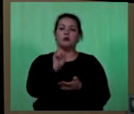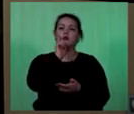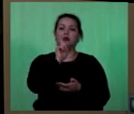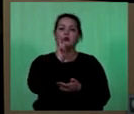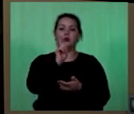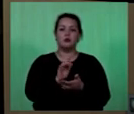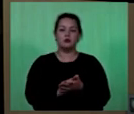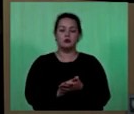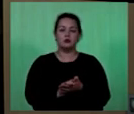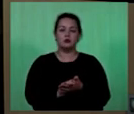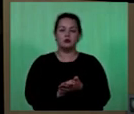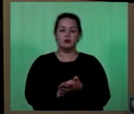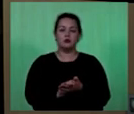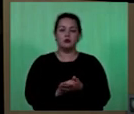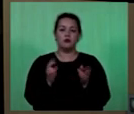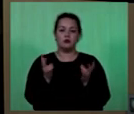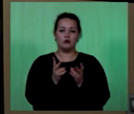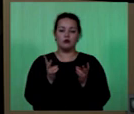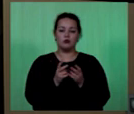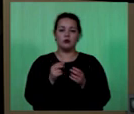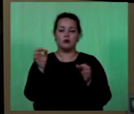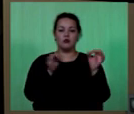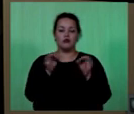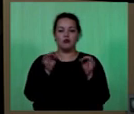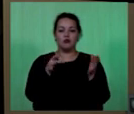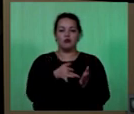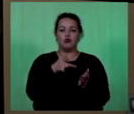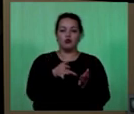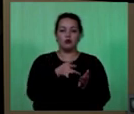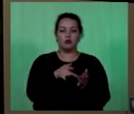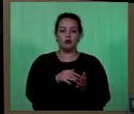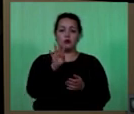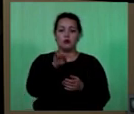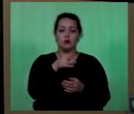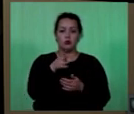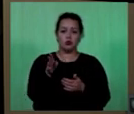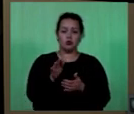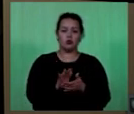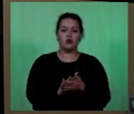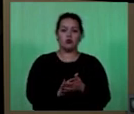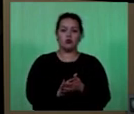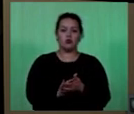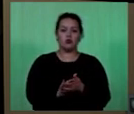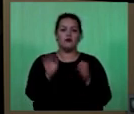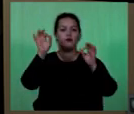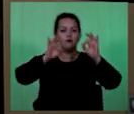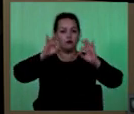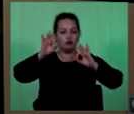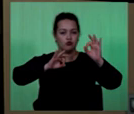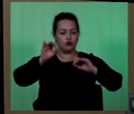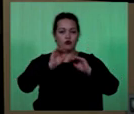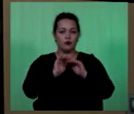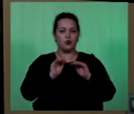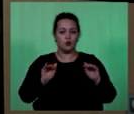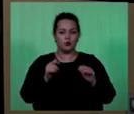а вам нужно начертить в рабочей тетради таблицу вычерчиваем ребята таблицу